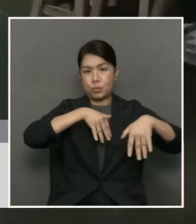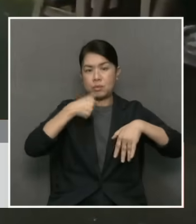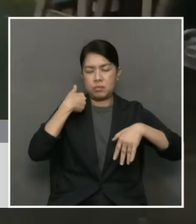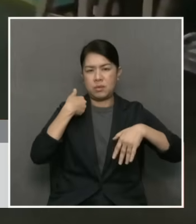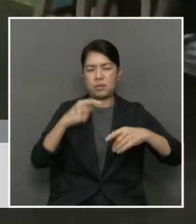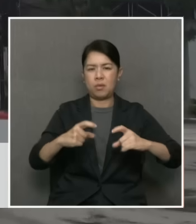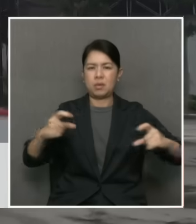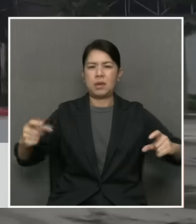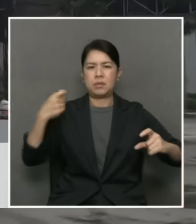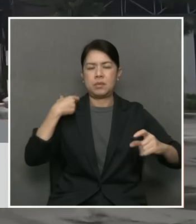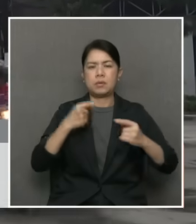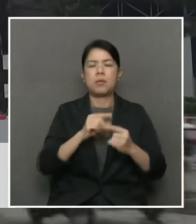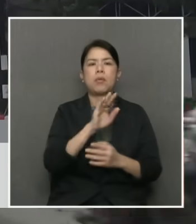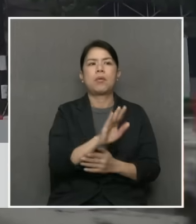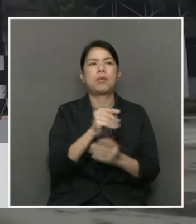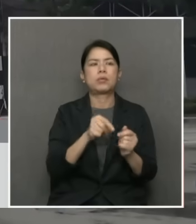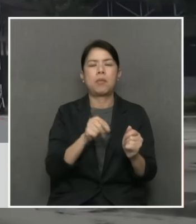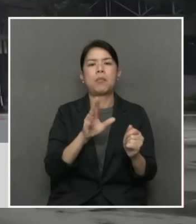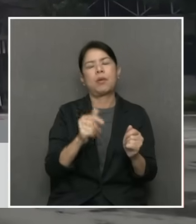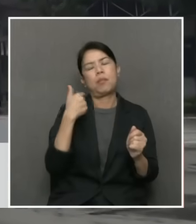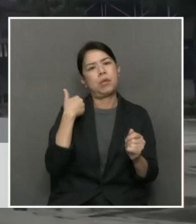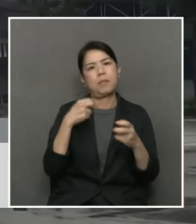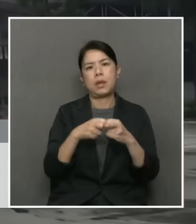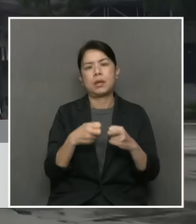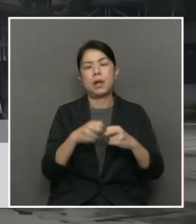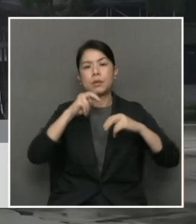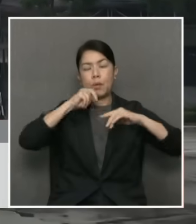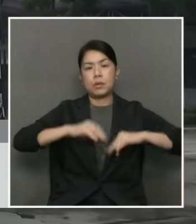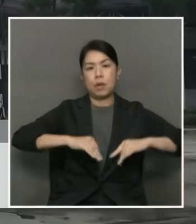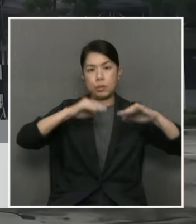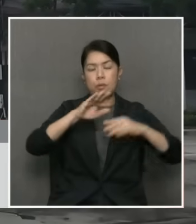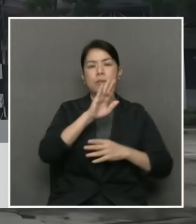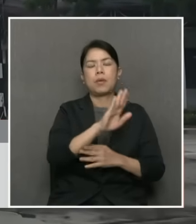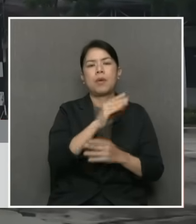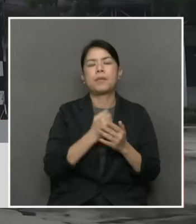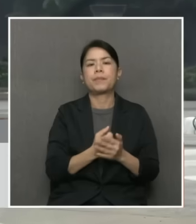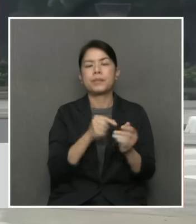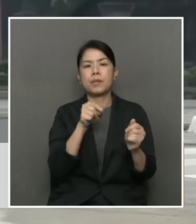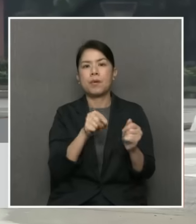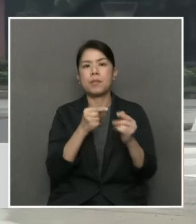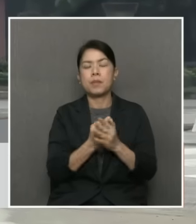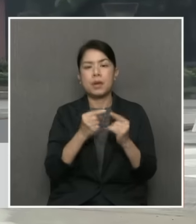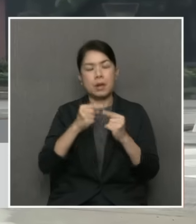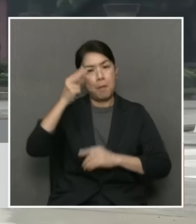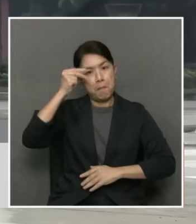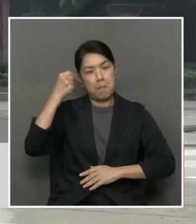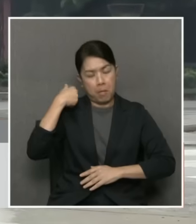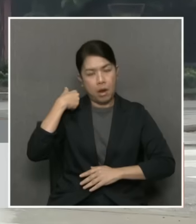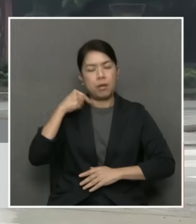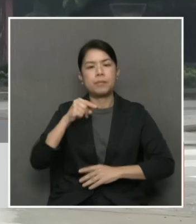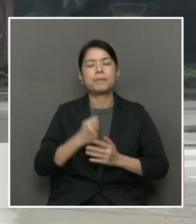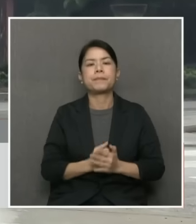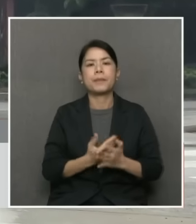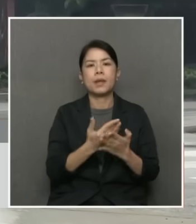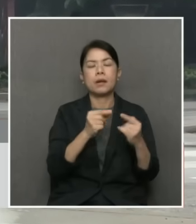เขตเมืองน้ำท่วมเต็มถนนซุเปอร์ไฮเวยสายลำปางถึงเกาะคาทะลักเข้าไปยังบ้านเรือนประชาชนนะคะล่า